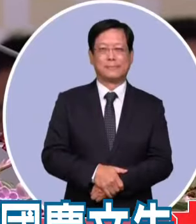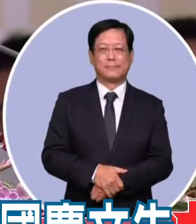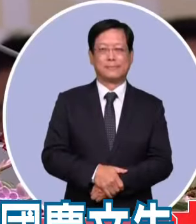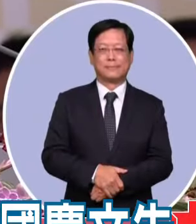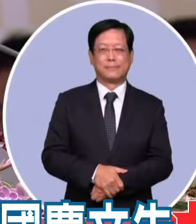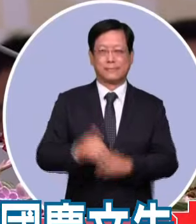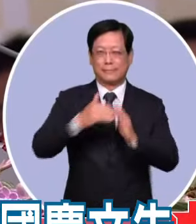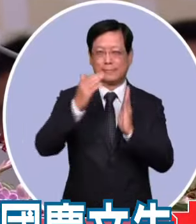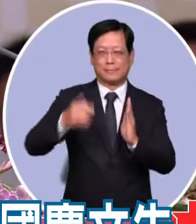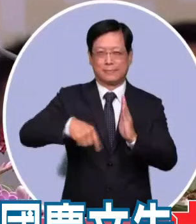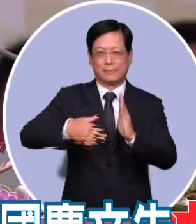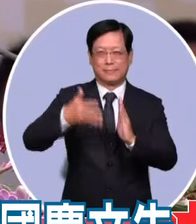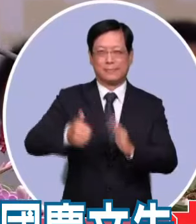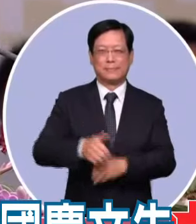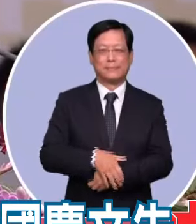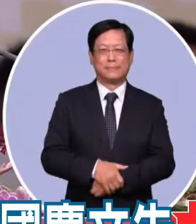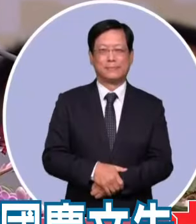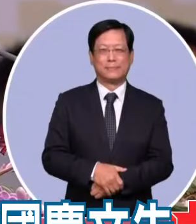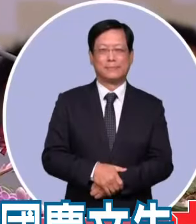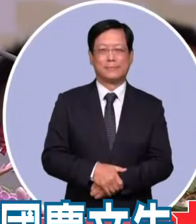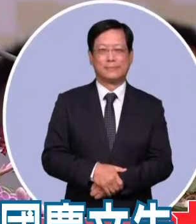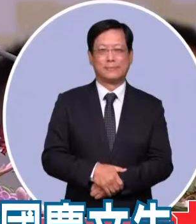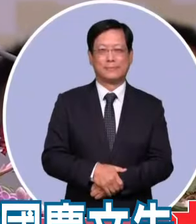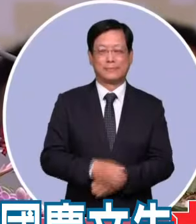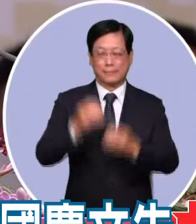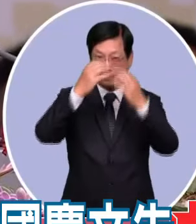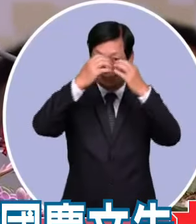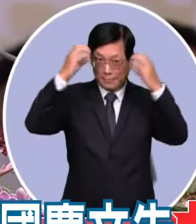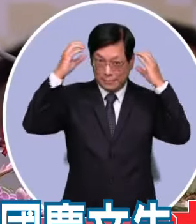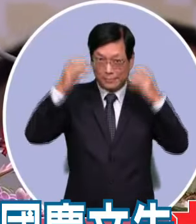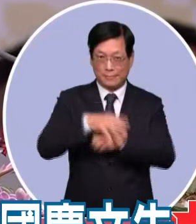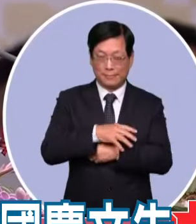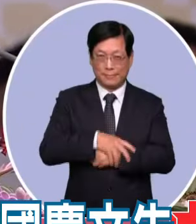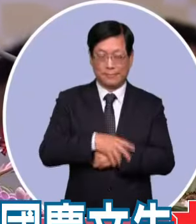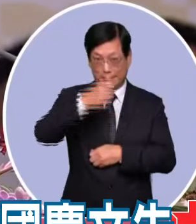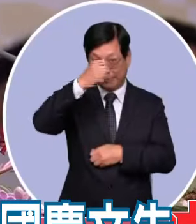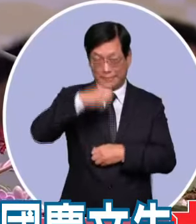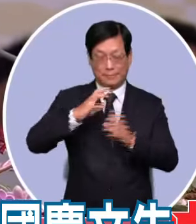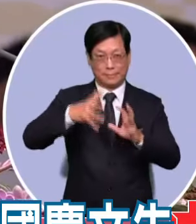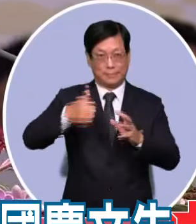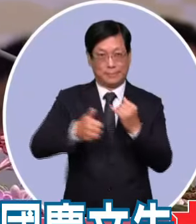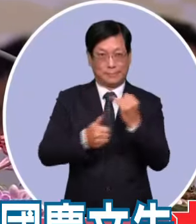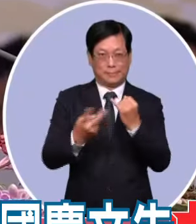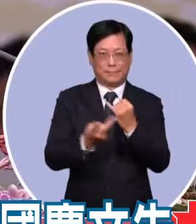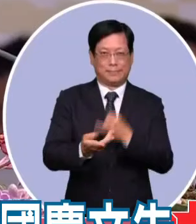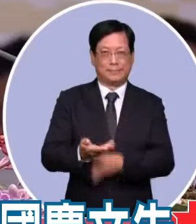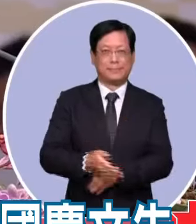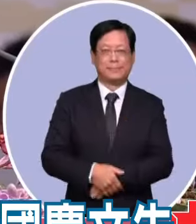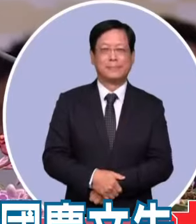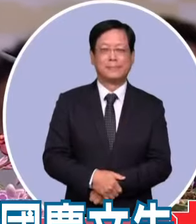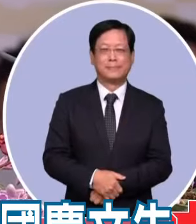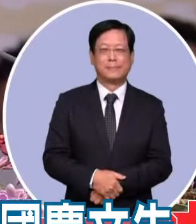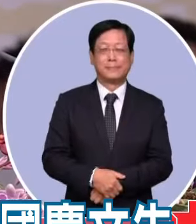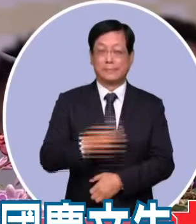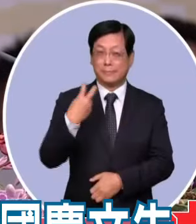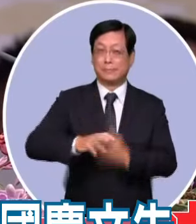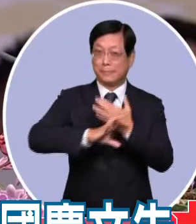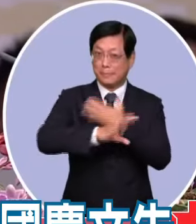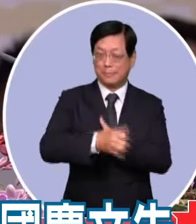卓荣泰院长、土阿鲁戴斐利总理阁下抗力，来自友